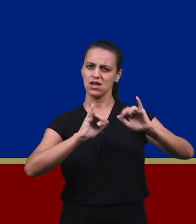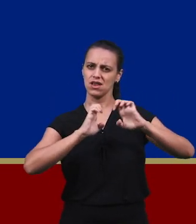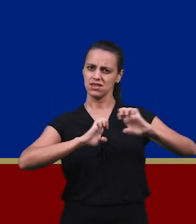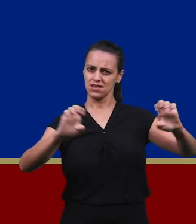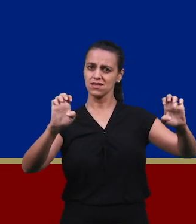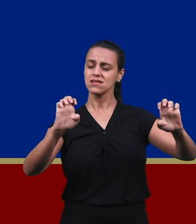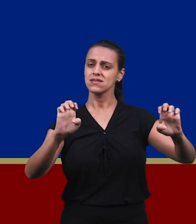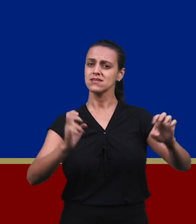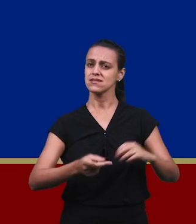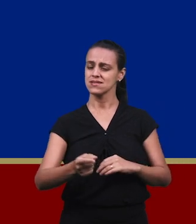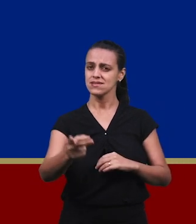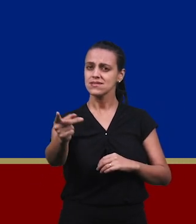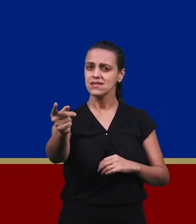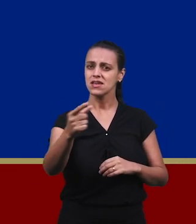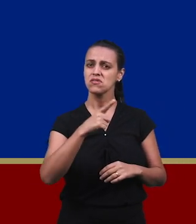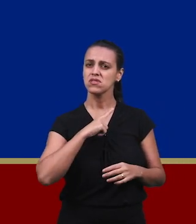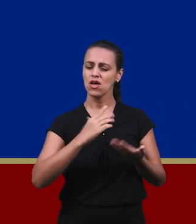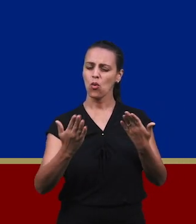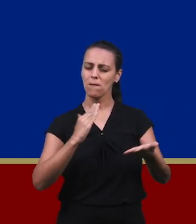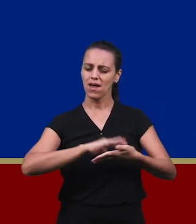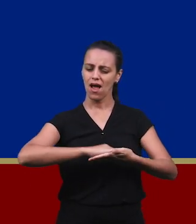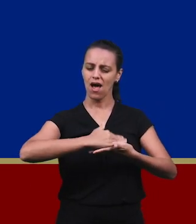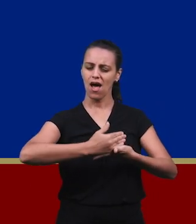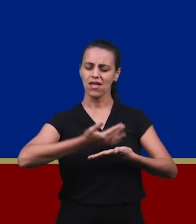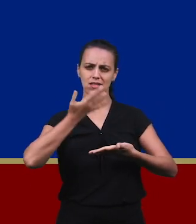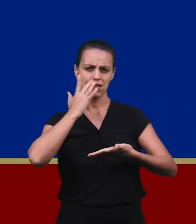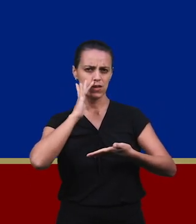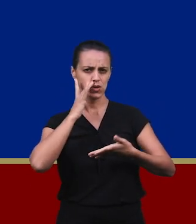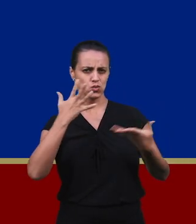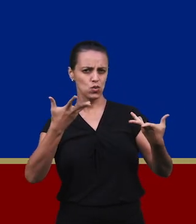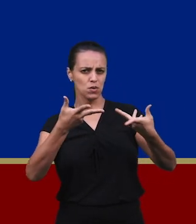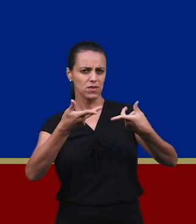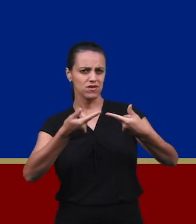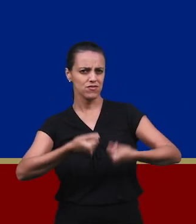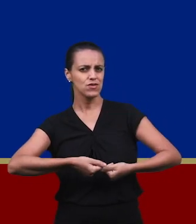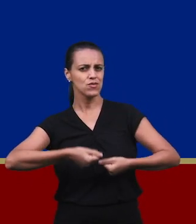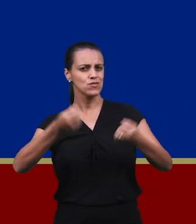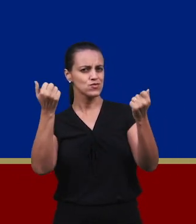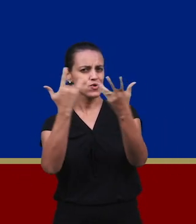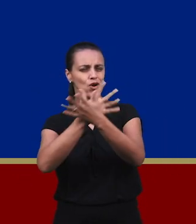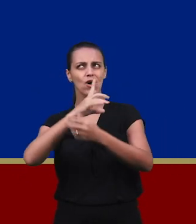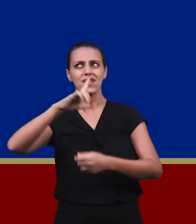merveilleux que Dieu a manifesté à son peuple. Gloire à Dieu.